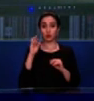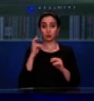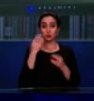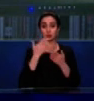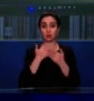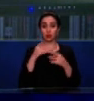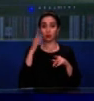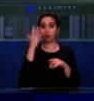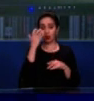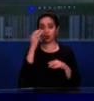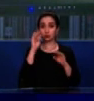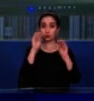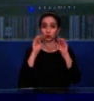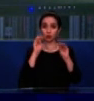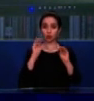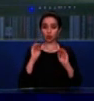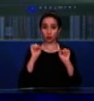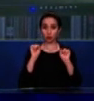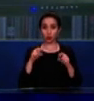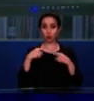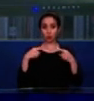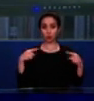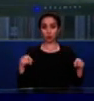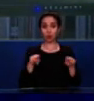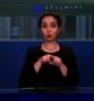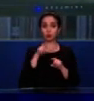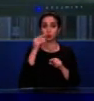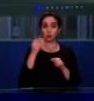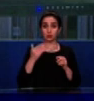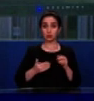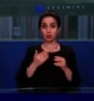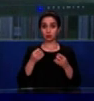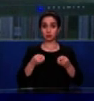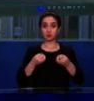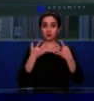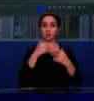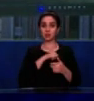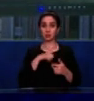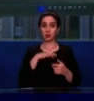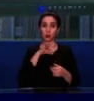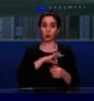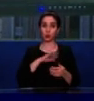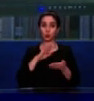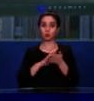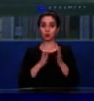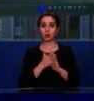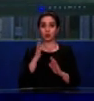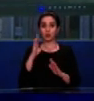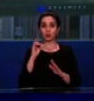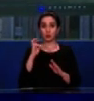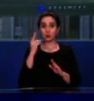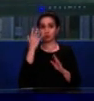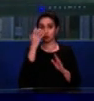xil rasmlar joylashtirishimiz mumkin. Veb sahifani jonlantirishning eng samarali usuli, demak, veb sahifaga